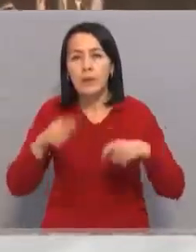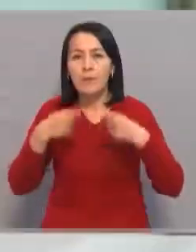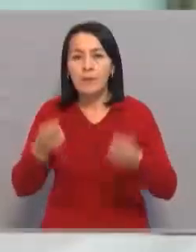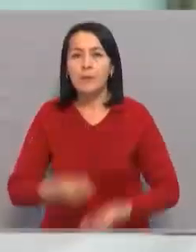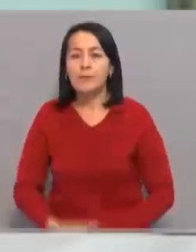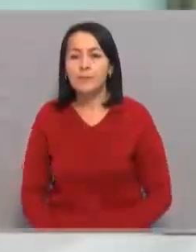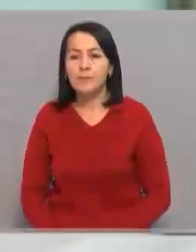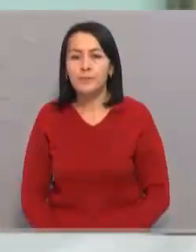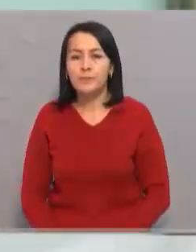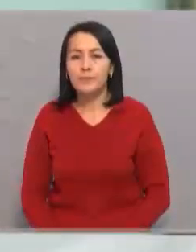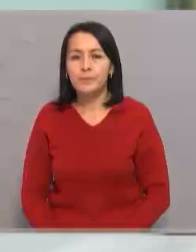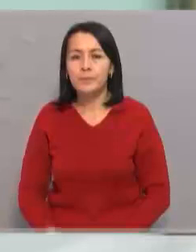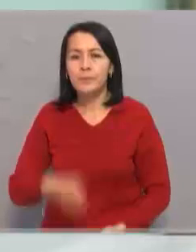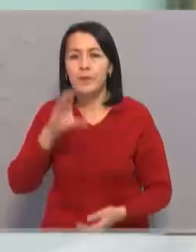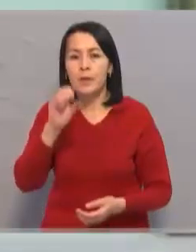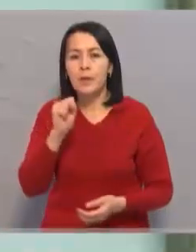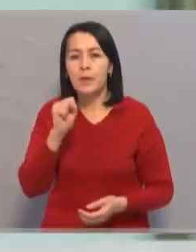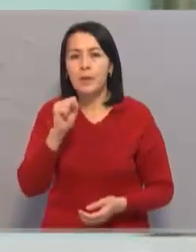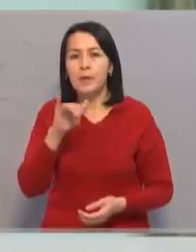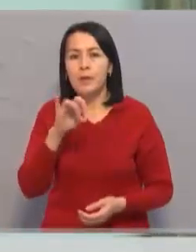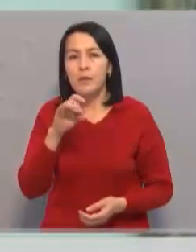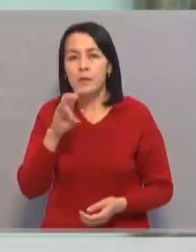қайтарылған. Сауран ауданында